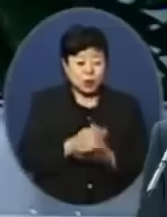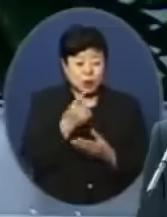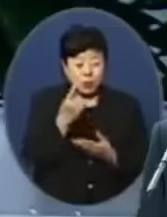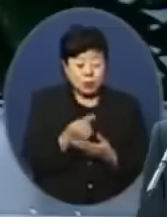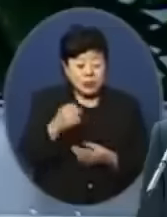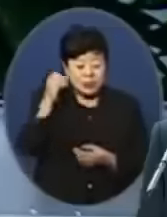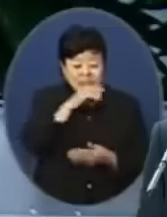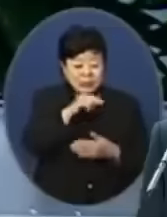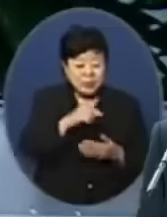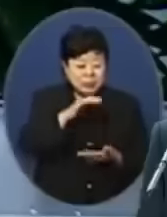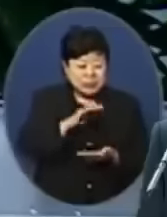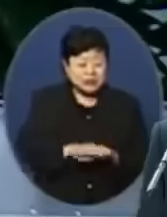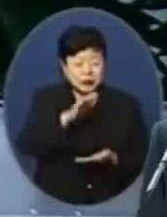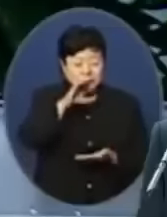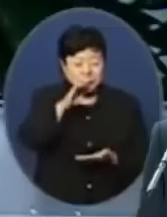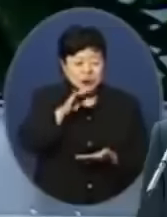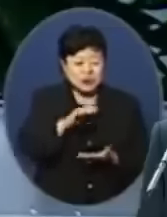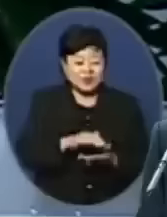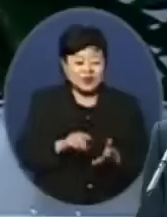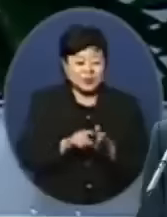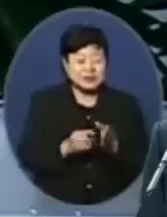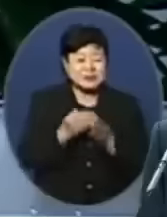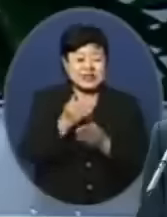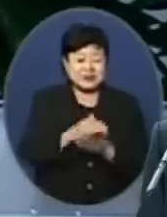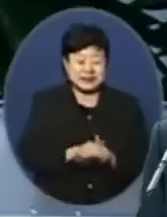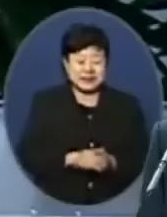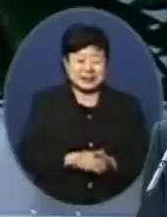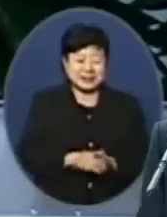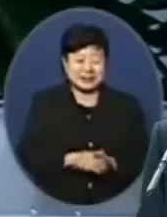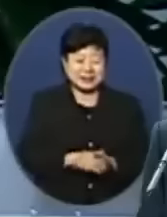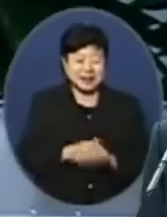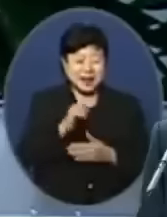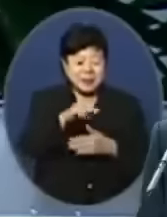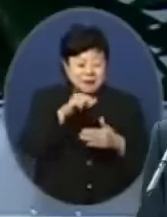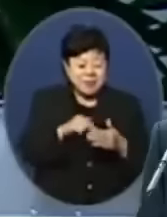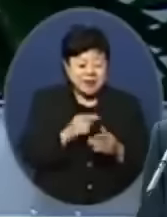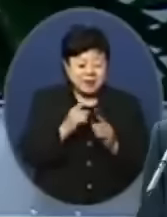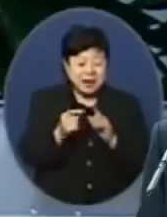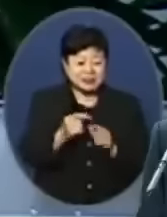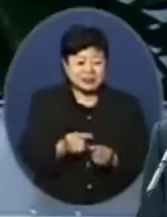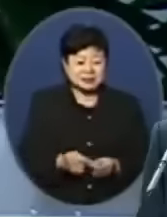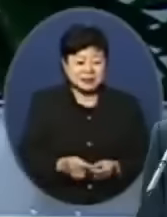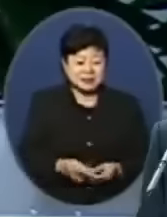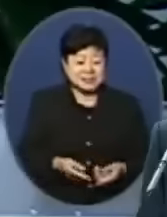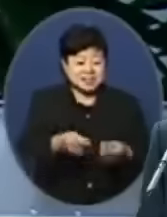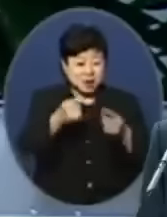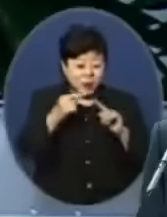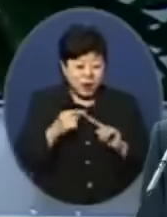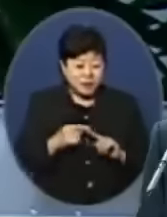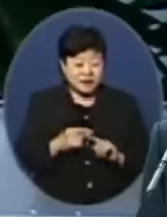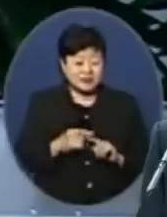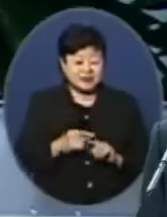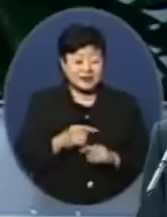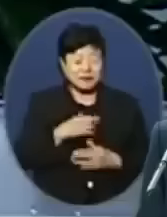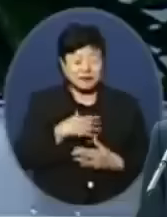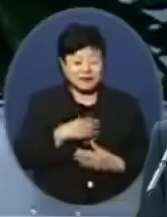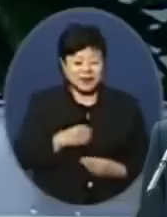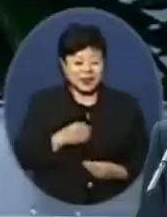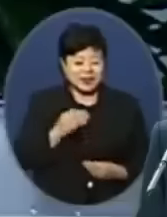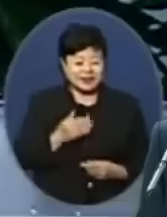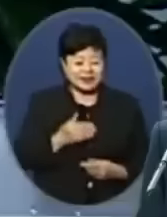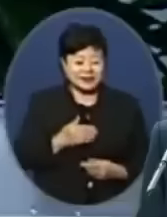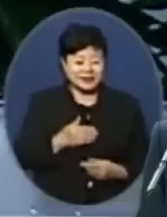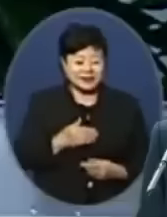그냥 마음이 뜨끈뜨끈해지고 뭐 믿음이 생겼다 이렇게 한 것이 아니라 마음에 말씀이 싹 오는 것입니다. 어떤